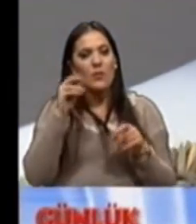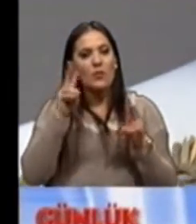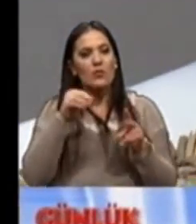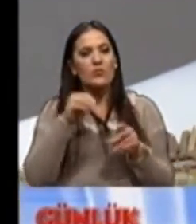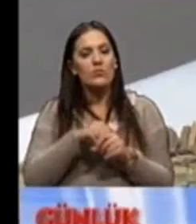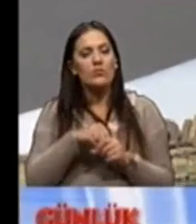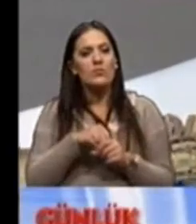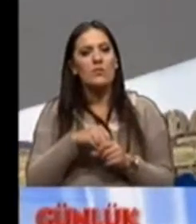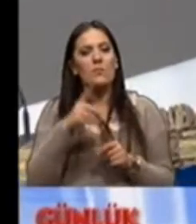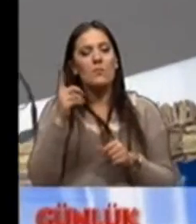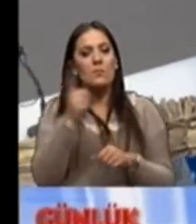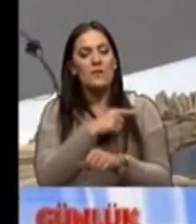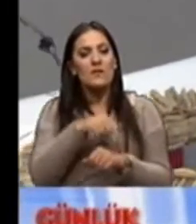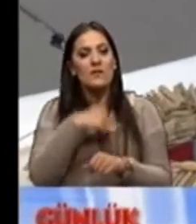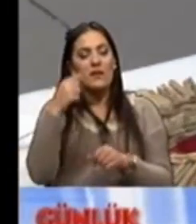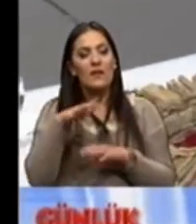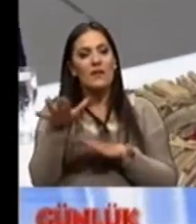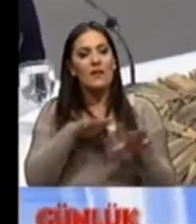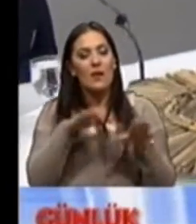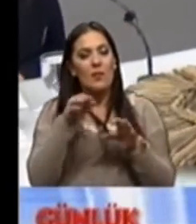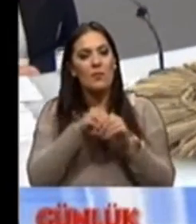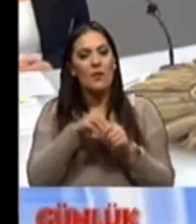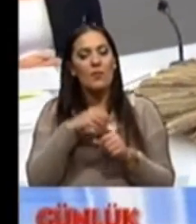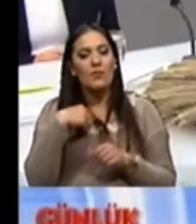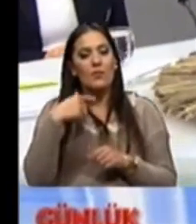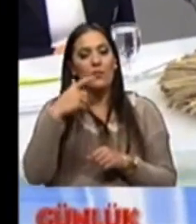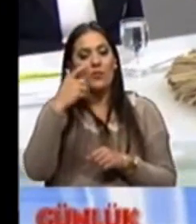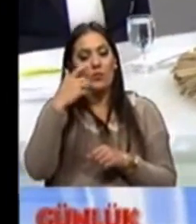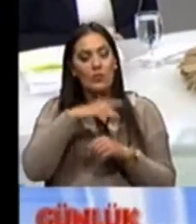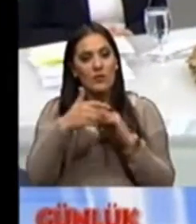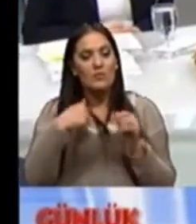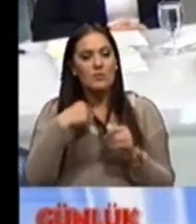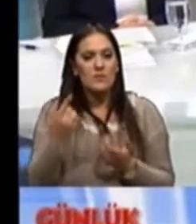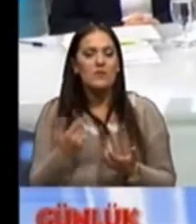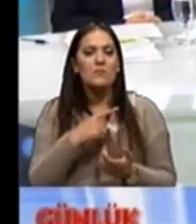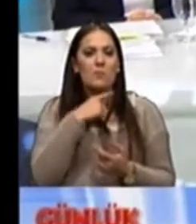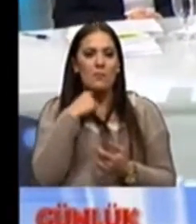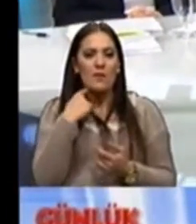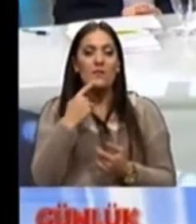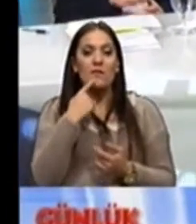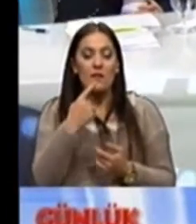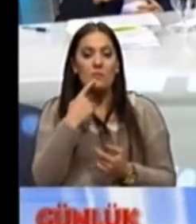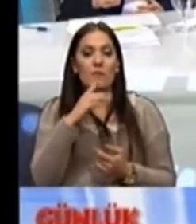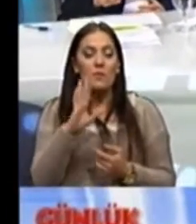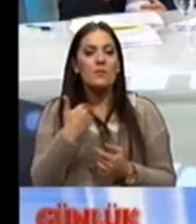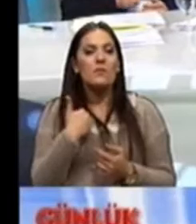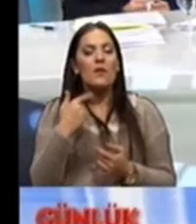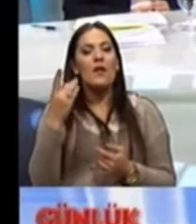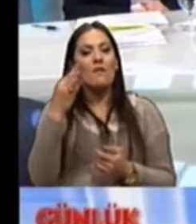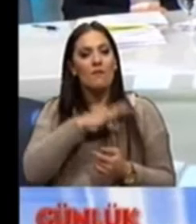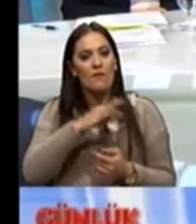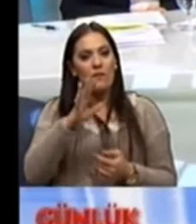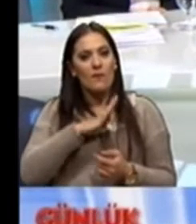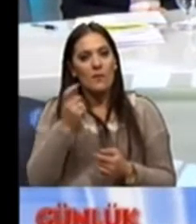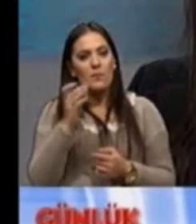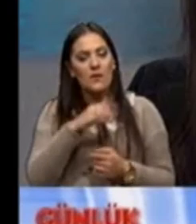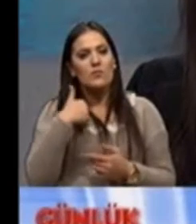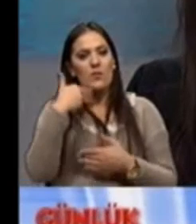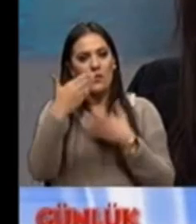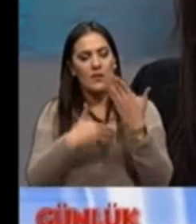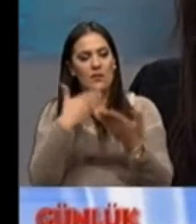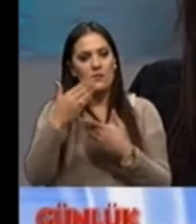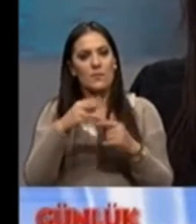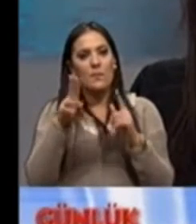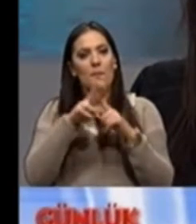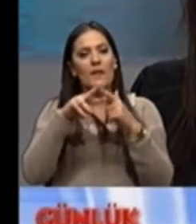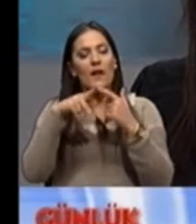konusunda birinci derece deprem ülkesiyiz biz maalesef desem mi demesem bilmiyorum. Yararları da var çünkü biraz sonra değineceğim.